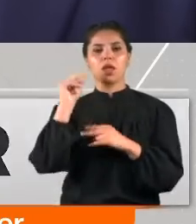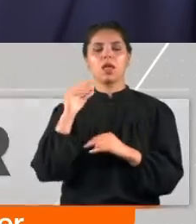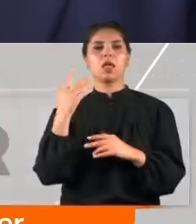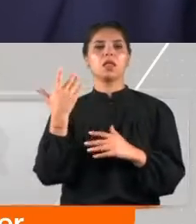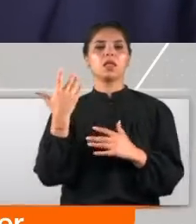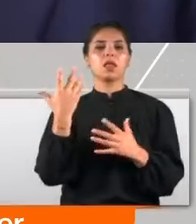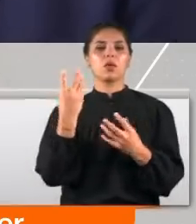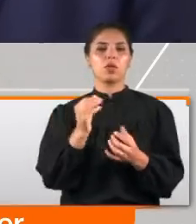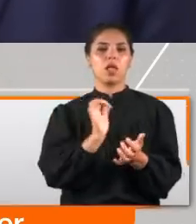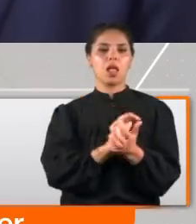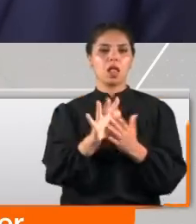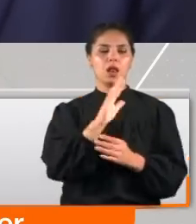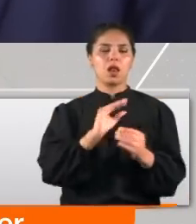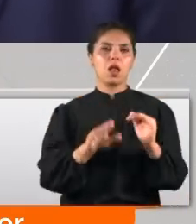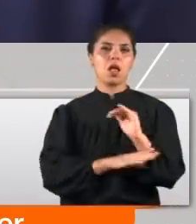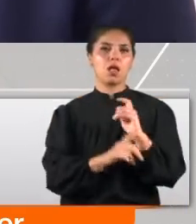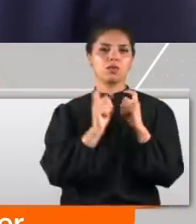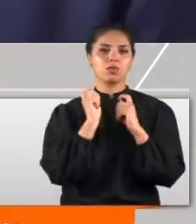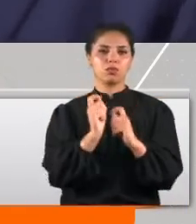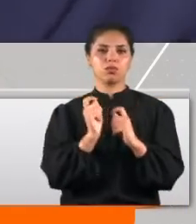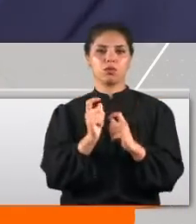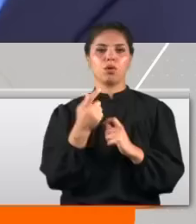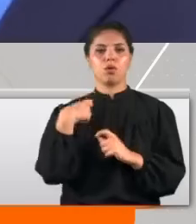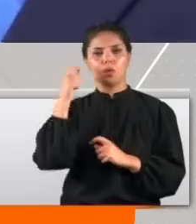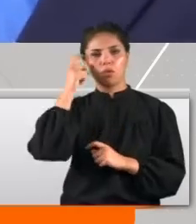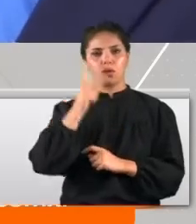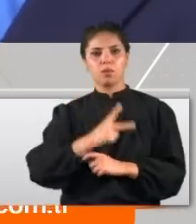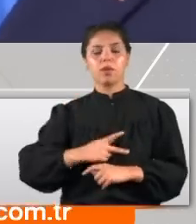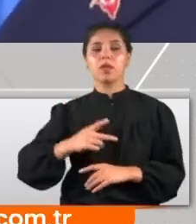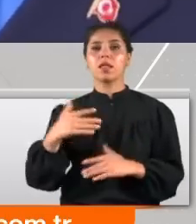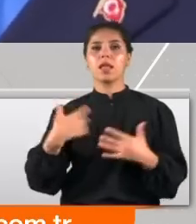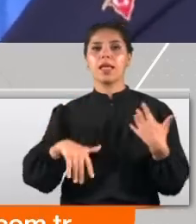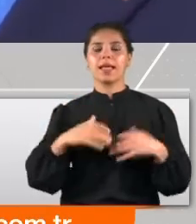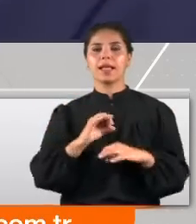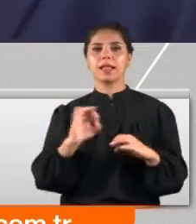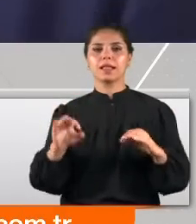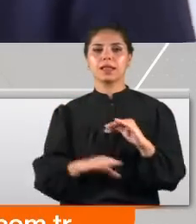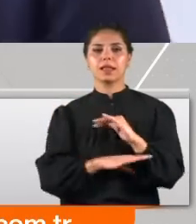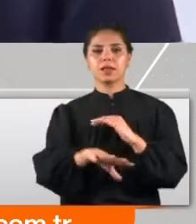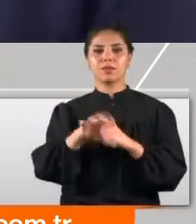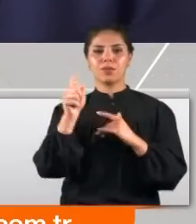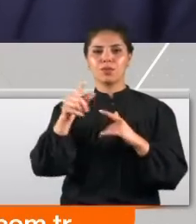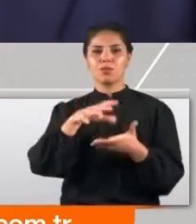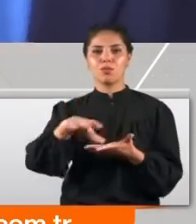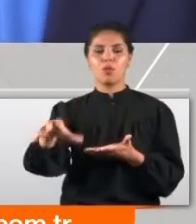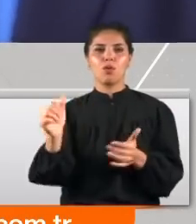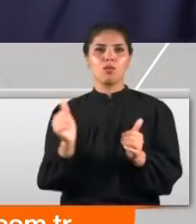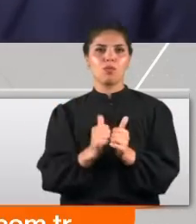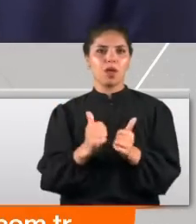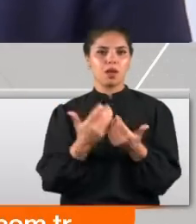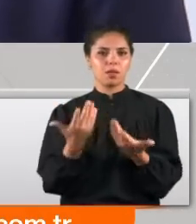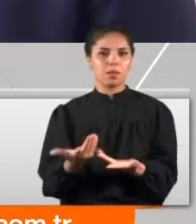aileler için hayat çok zor. Biz Üsküdar Belediyesi olarak bu yaptığımız Engelsiz Yaşam Merkezi'ndeki bu bölüm ile işte tam